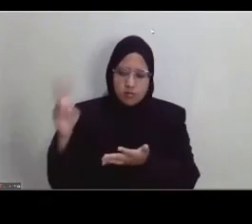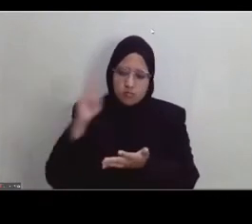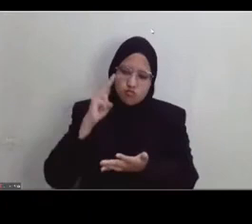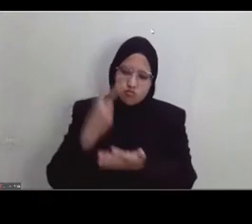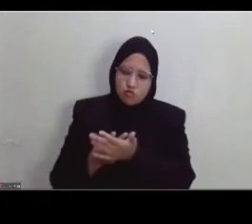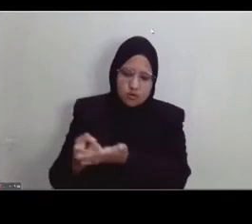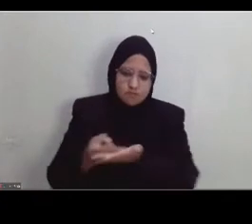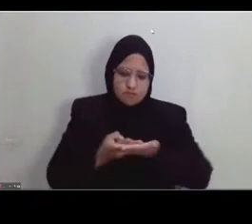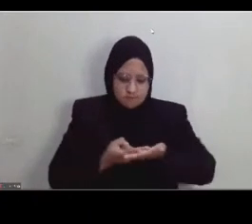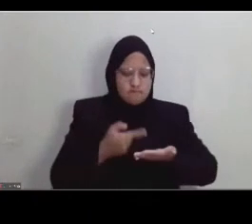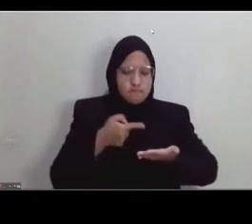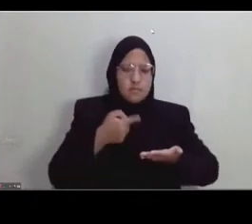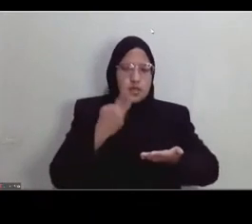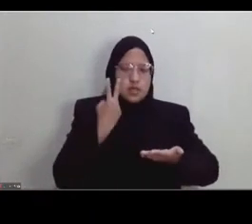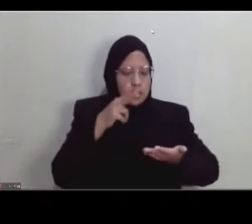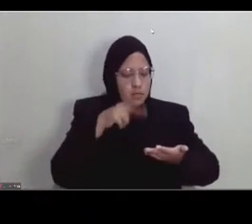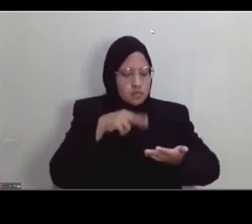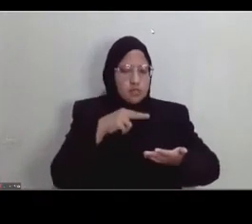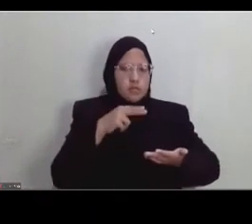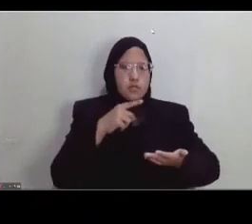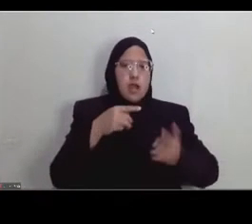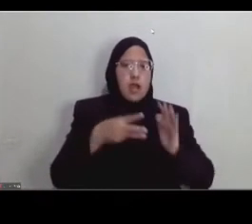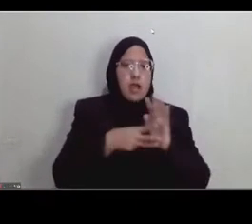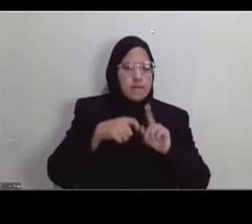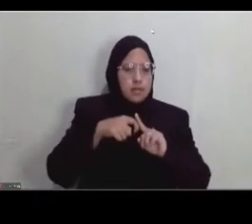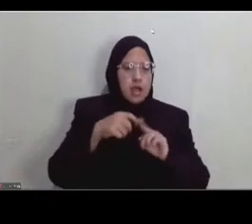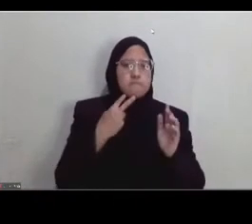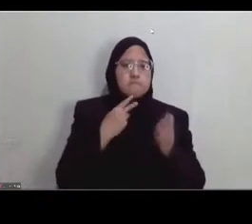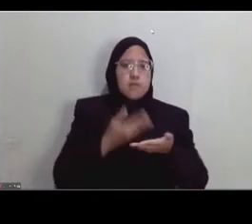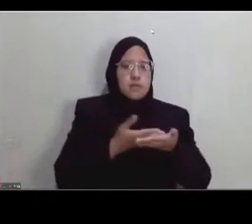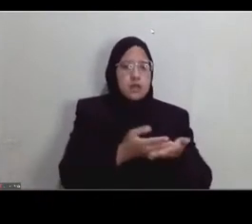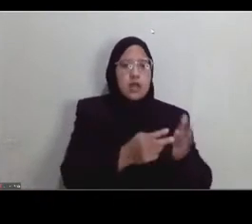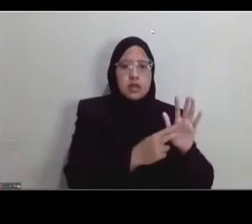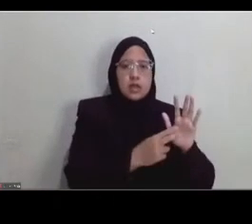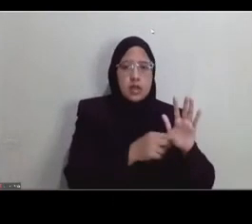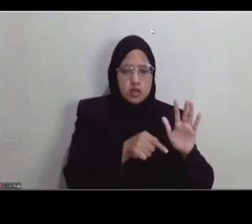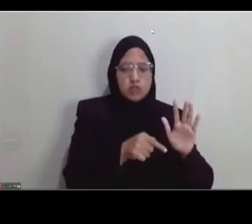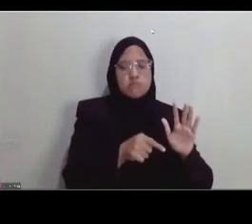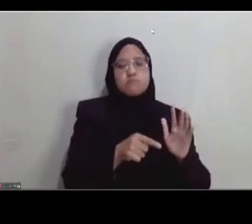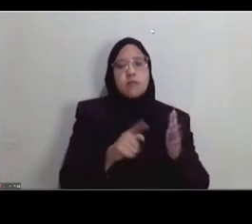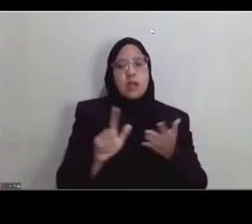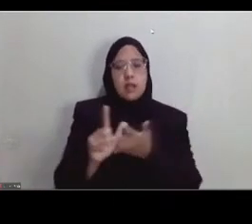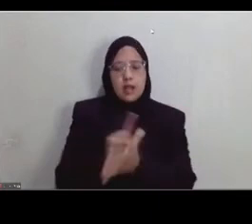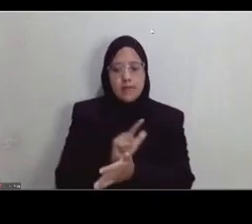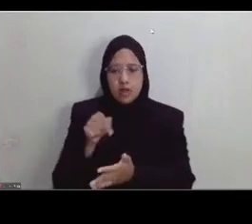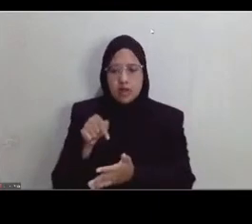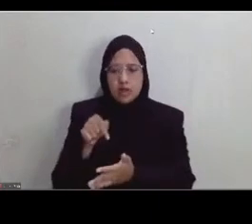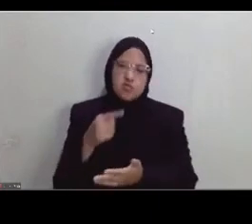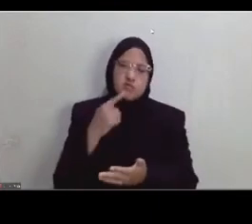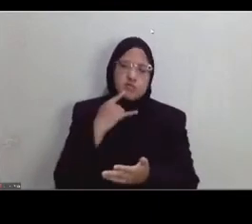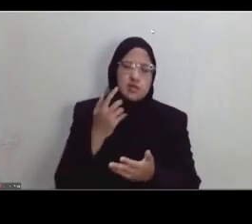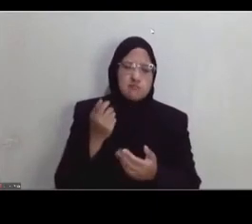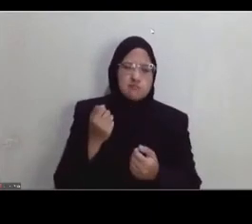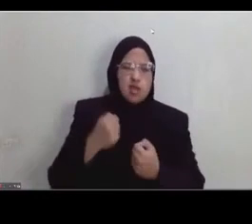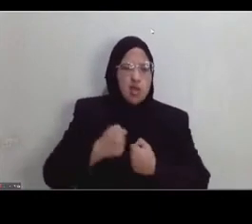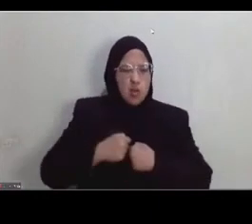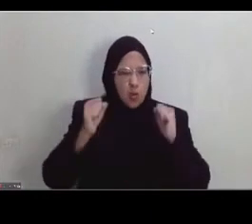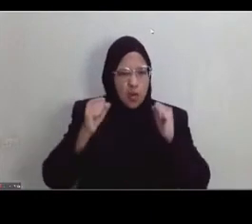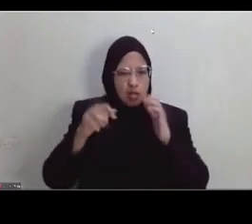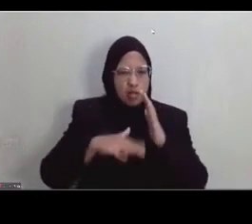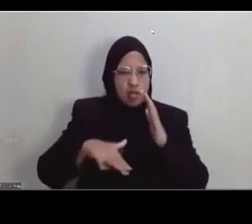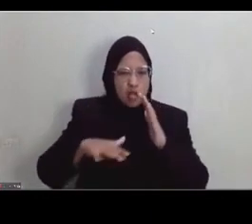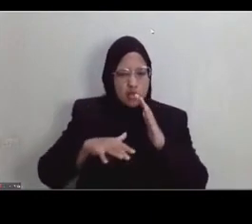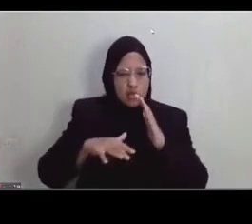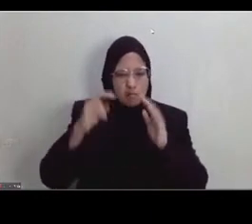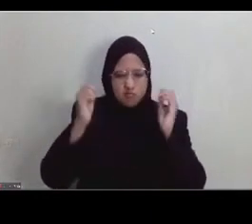pelapor majelis kehormatan menilai bahwa dalil pelapor tersebut tidaklah memiliki dasar yang kuat karena dalil